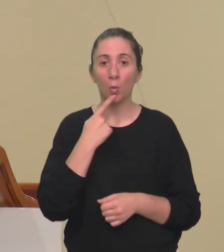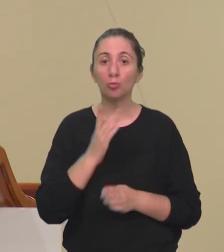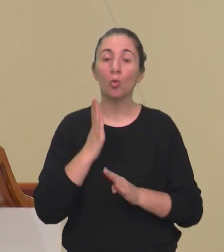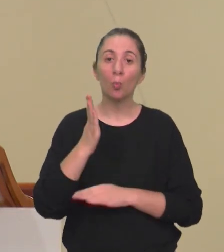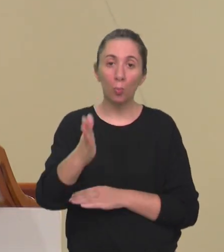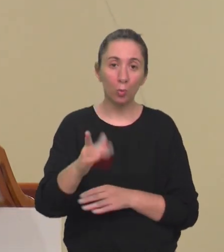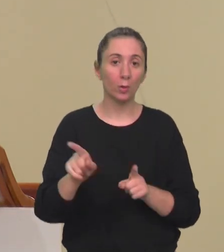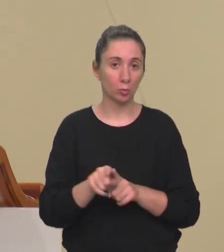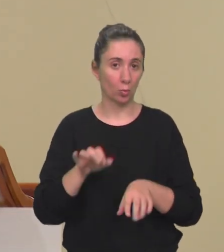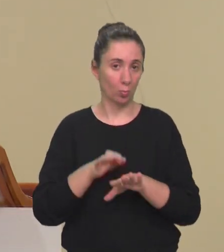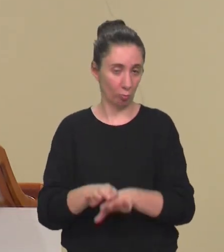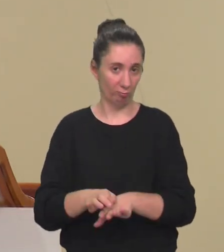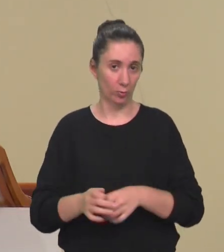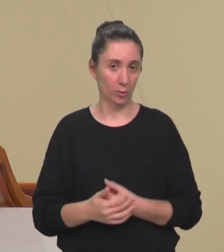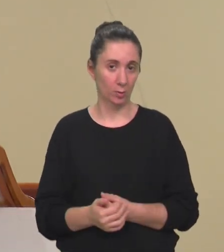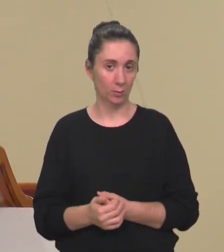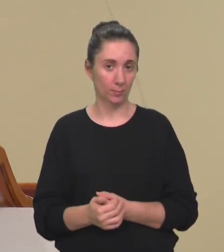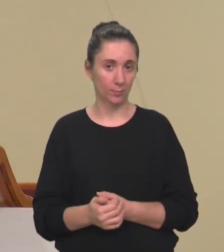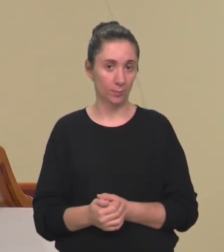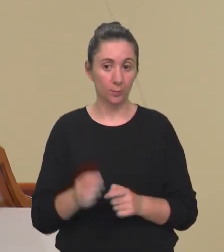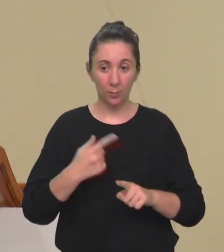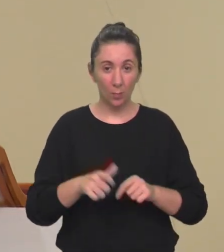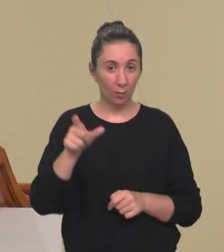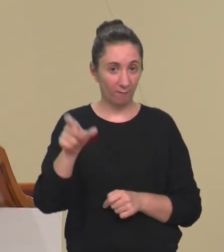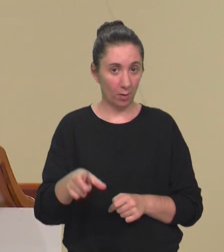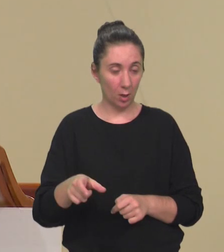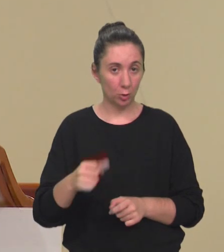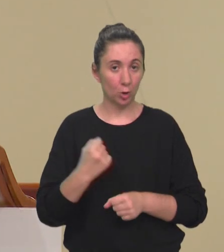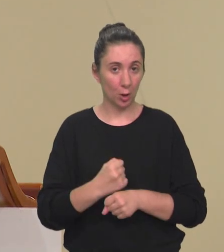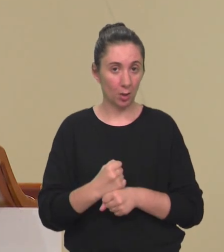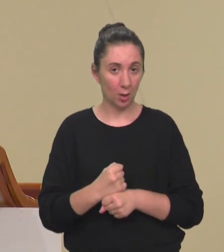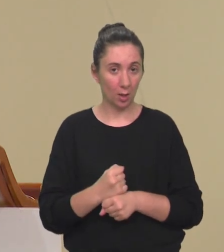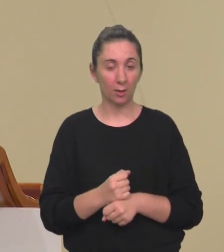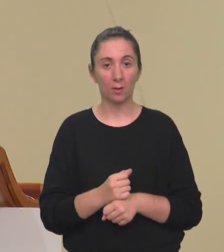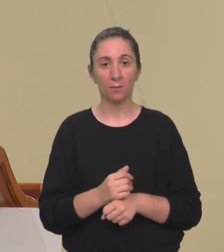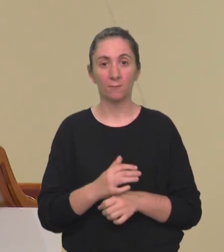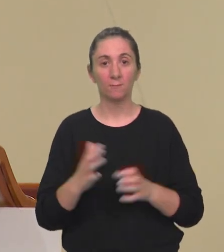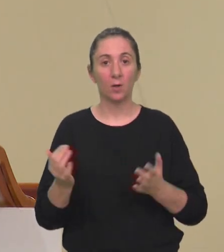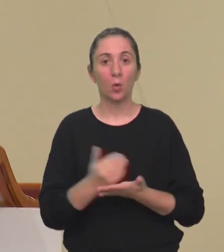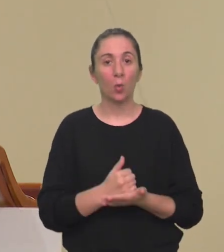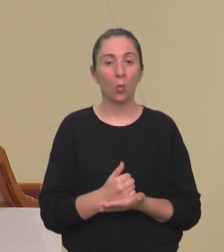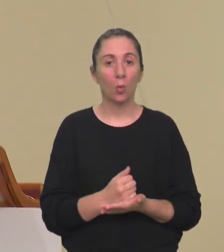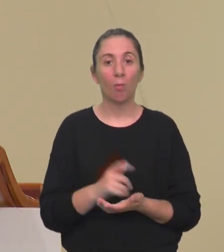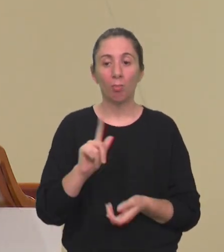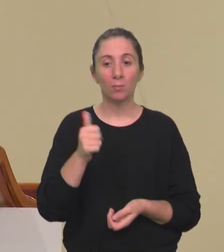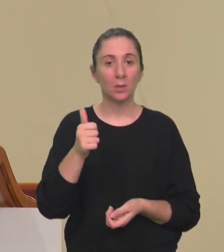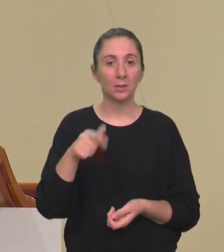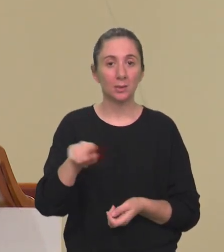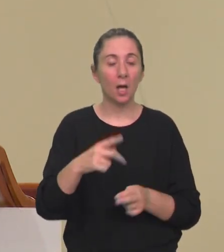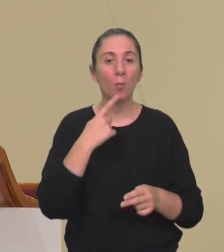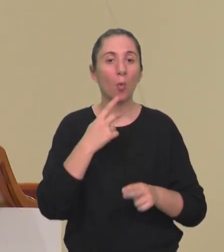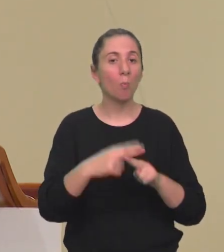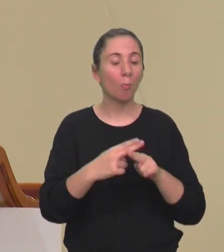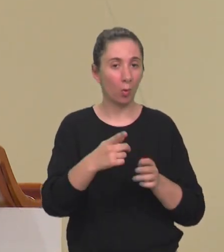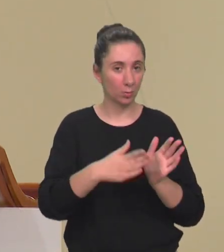u budućnosti provoditi. Radi vašeg predanog rada veliku korist nemaju samo oboljeli od